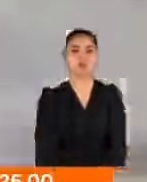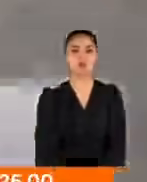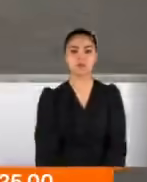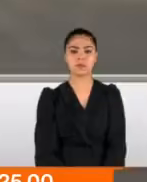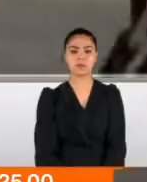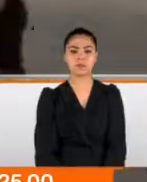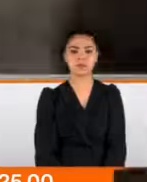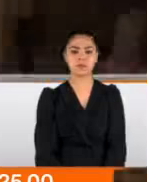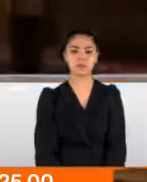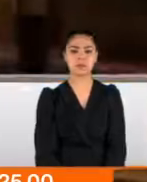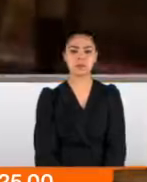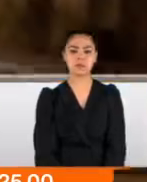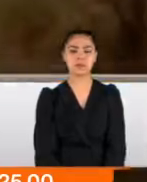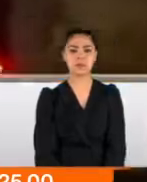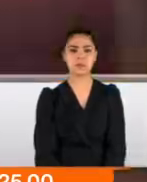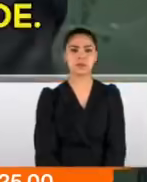o